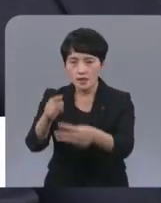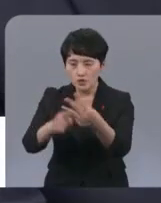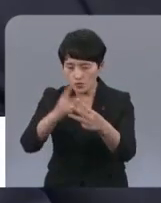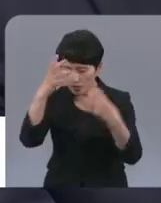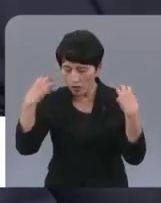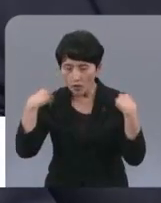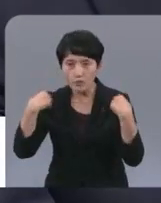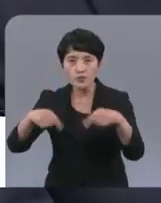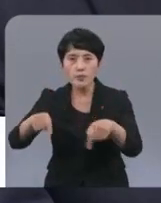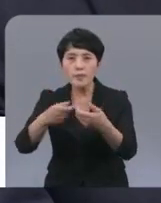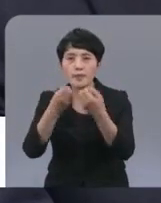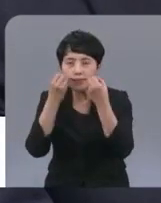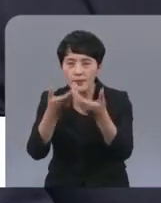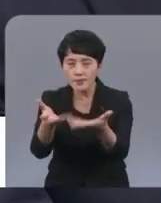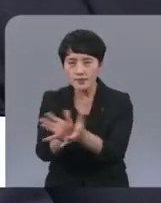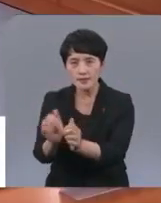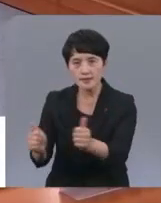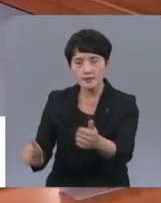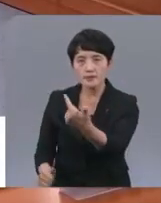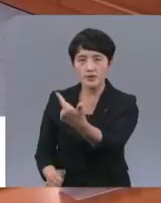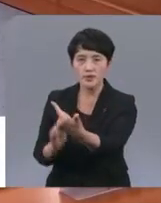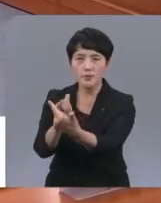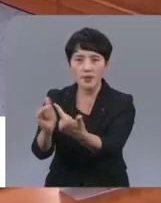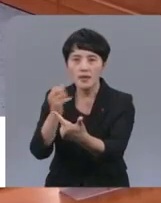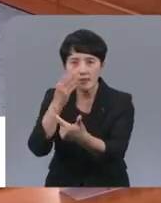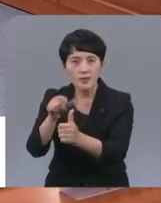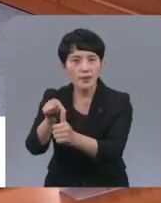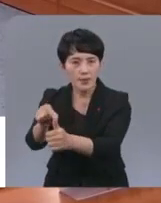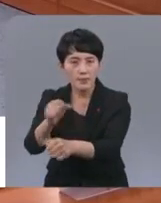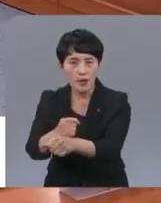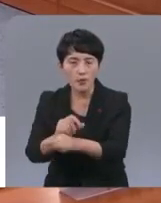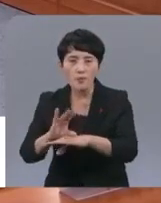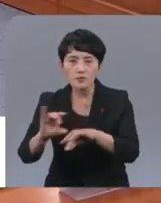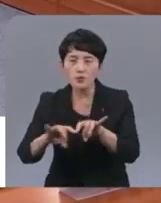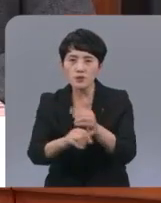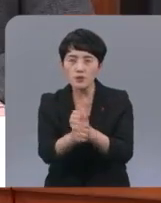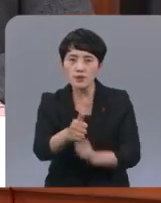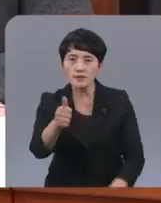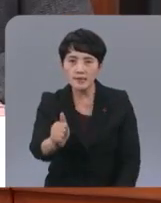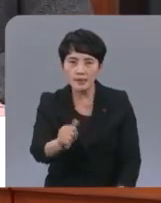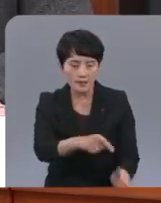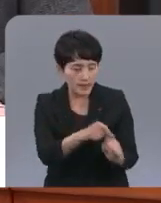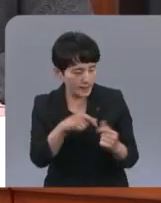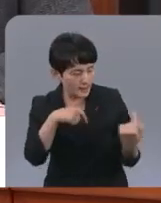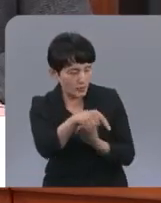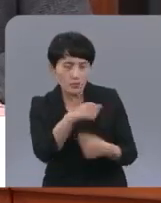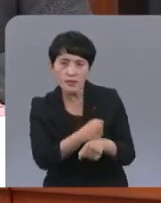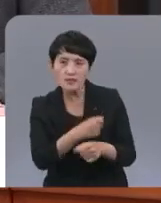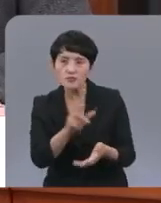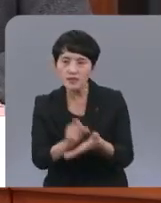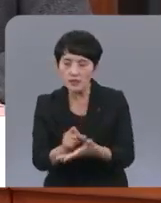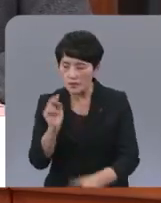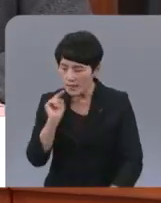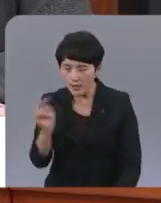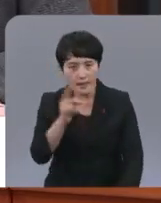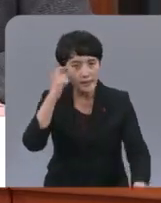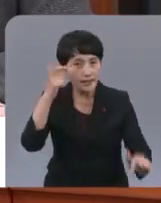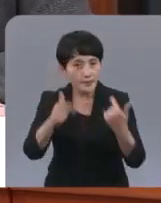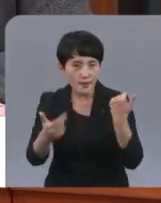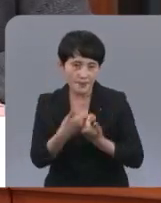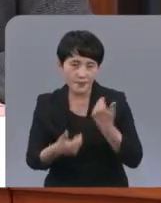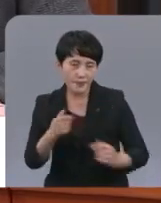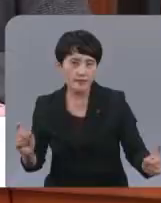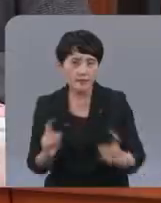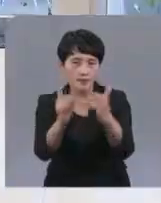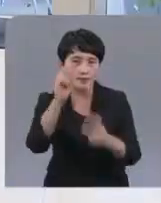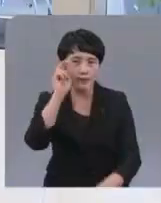れているユニシディーラドイツモーターズの株価捜査事件について特別検察による捜査を